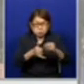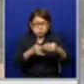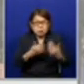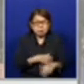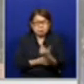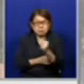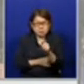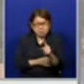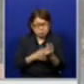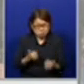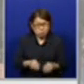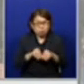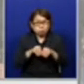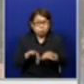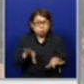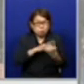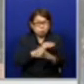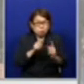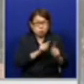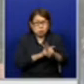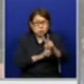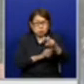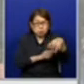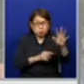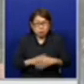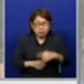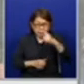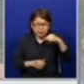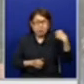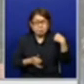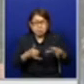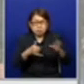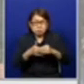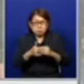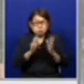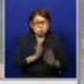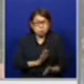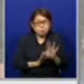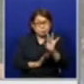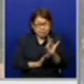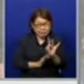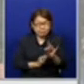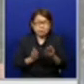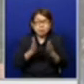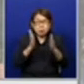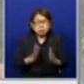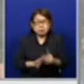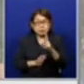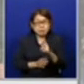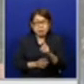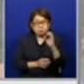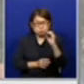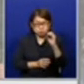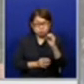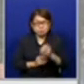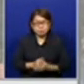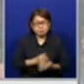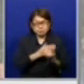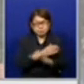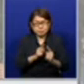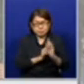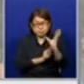ประเทศไทยป่วย8คนเสียชีวิตไม่มีนะครับทั่วโลกป่ว